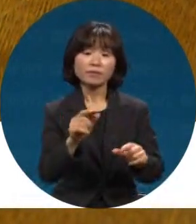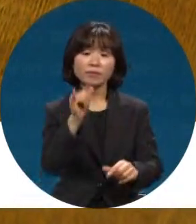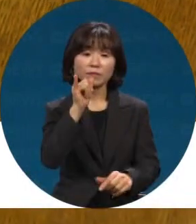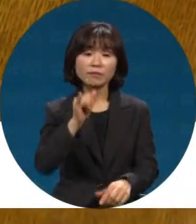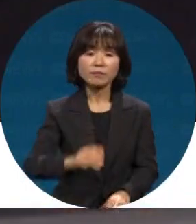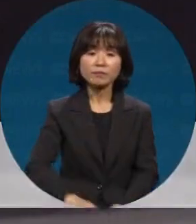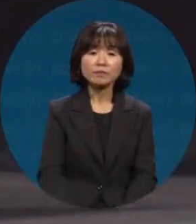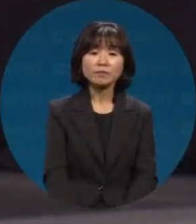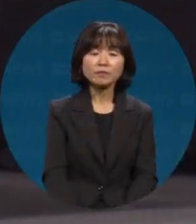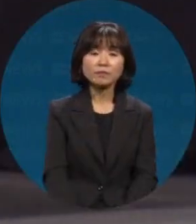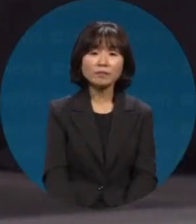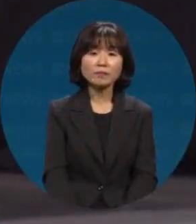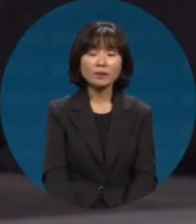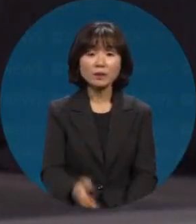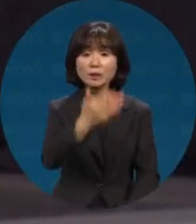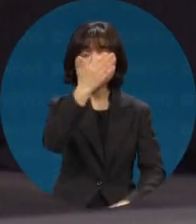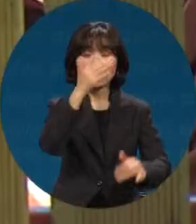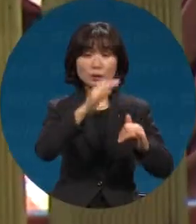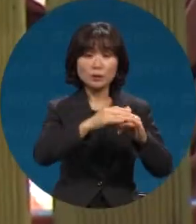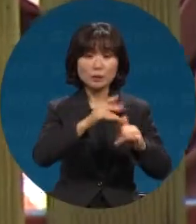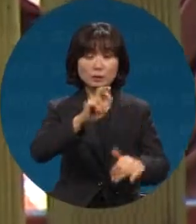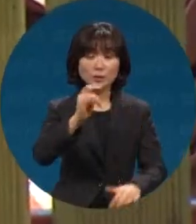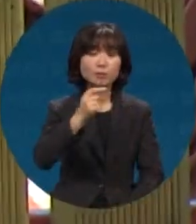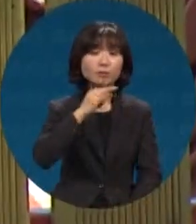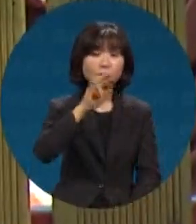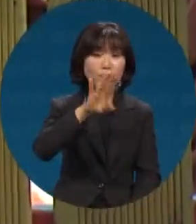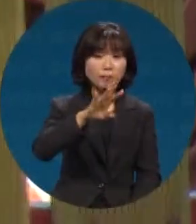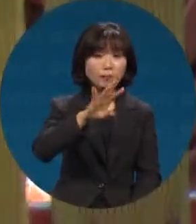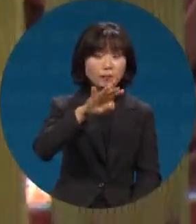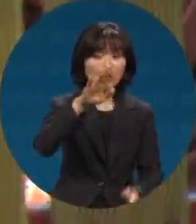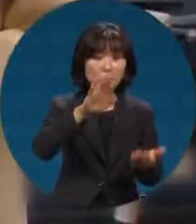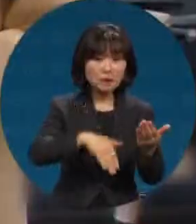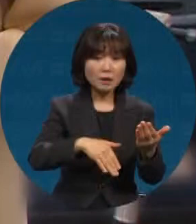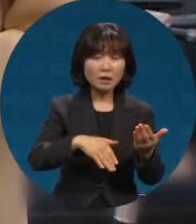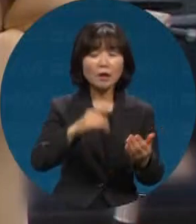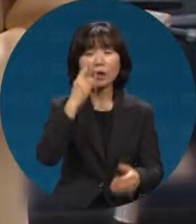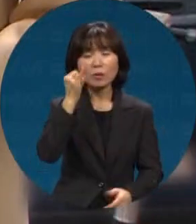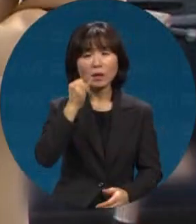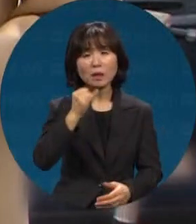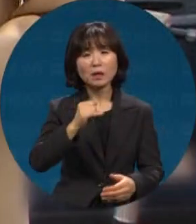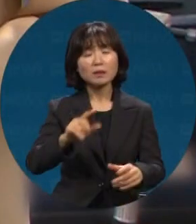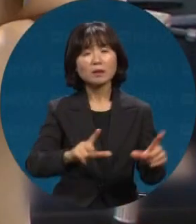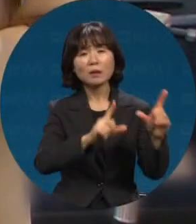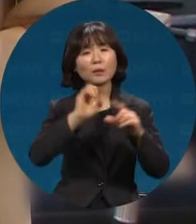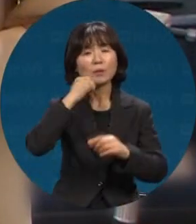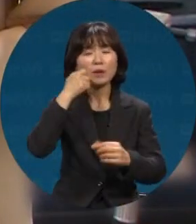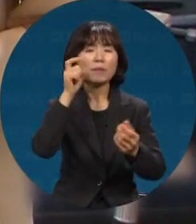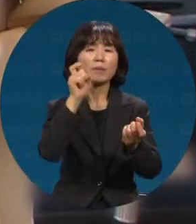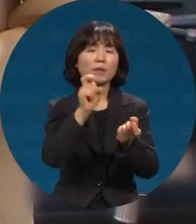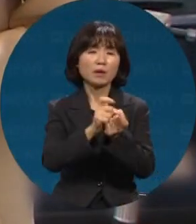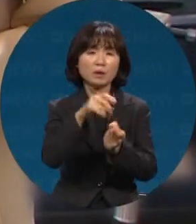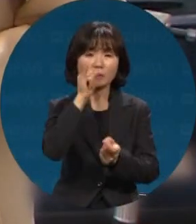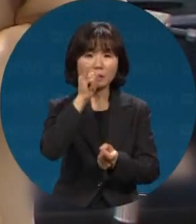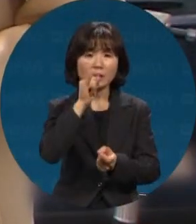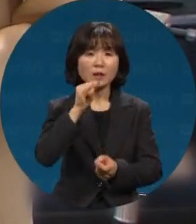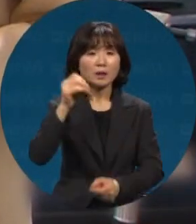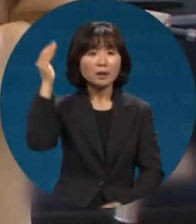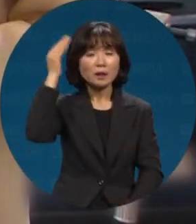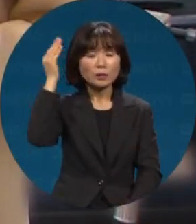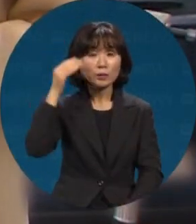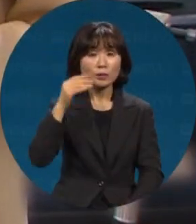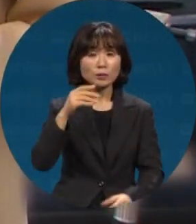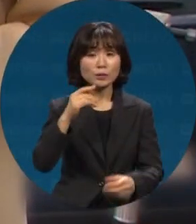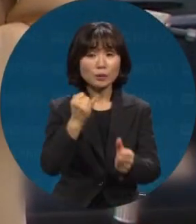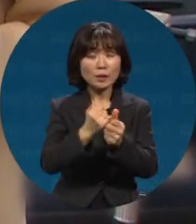그렇게 먹고 청소년 부모들이 생활고에 시달리고 있습니다 한국 미혼모지원 네트워크가